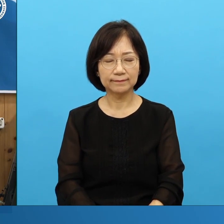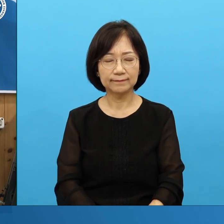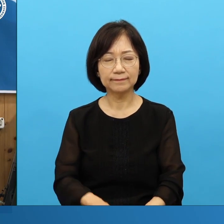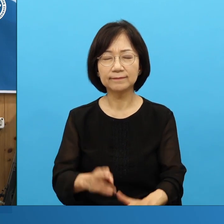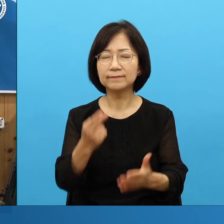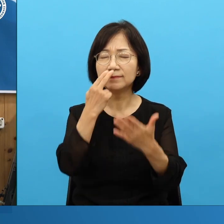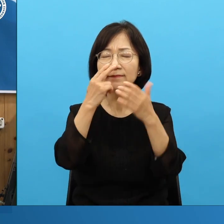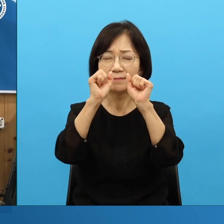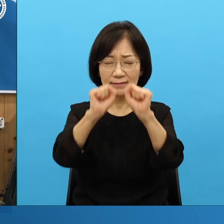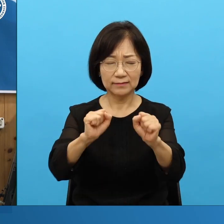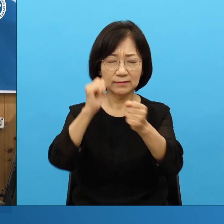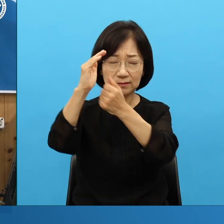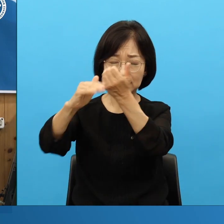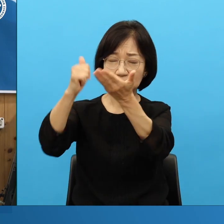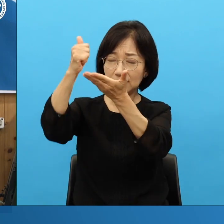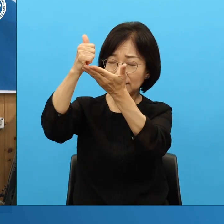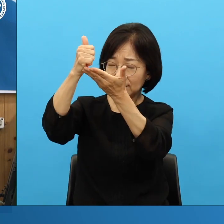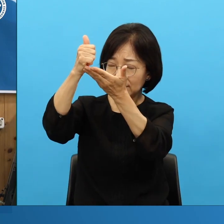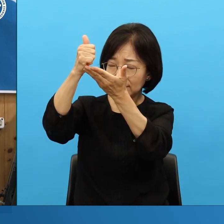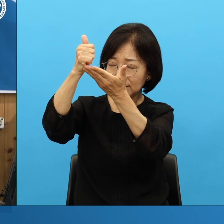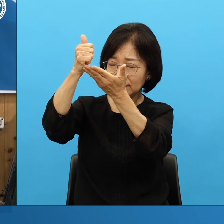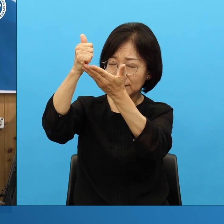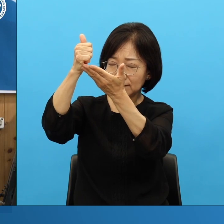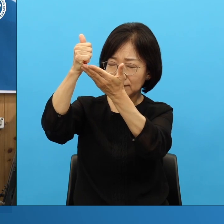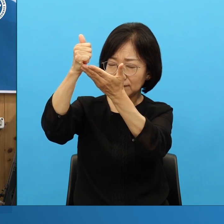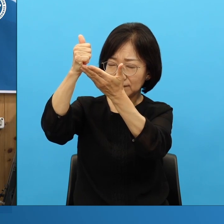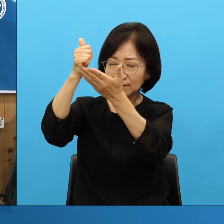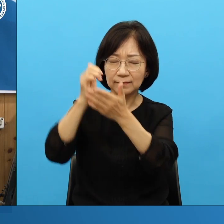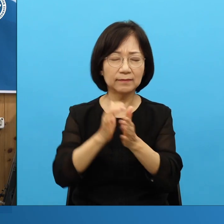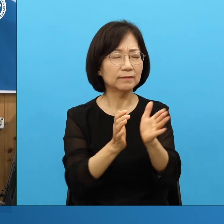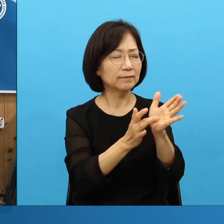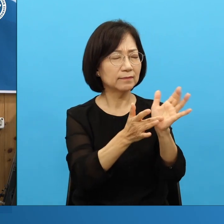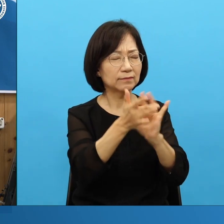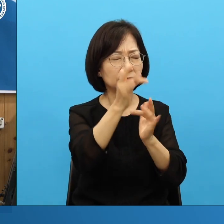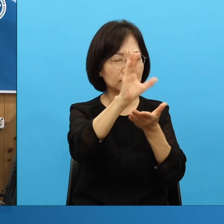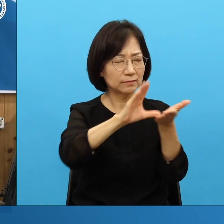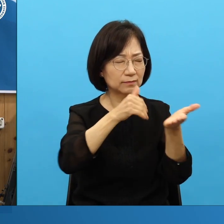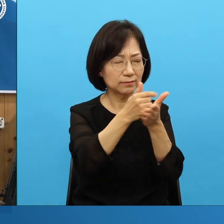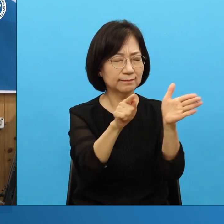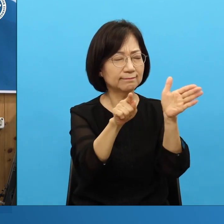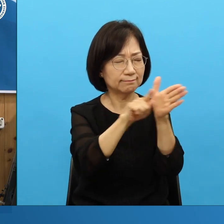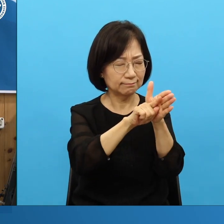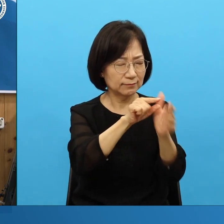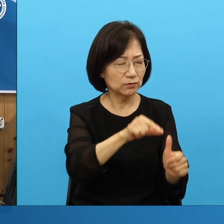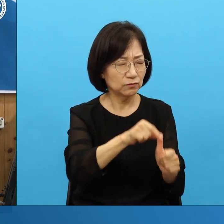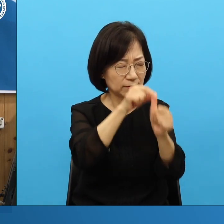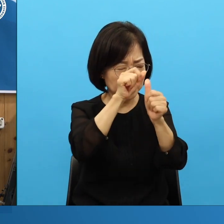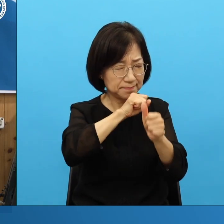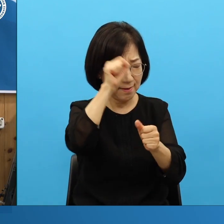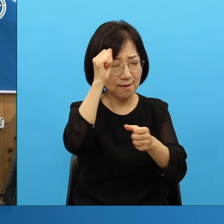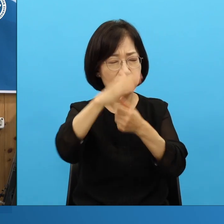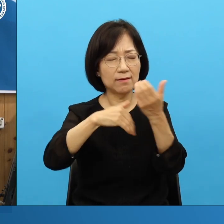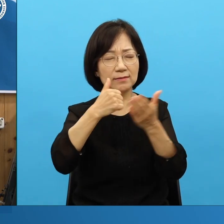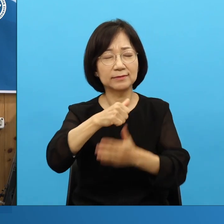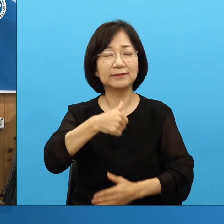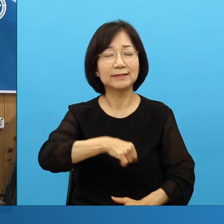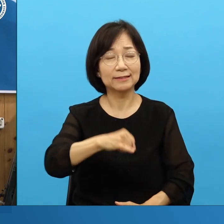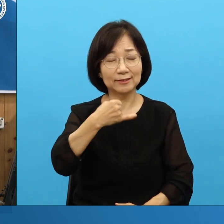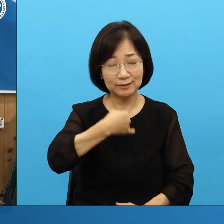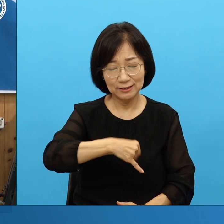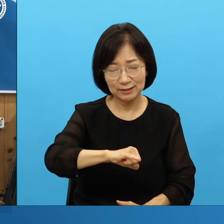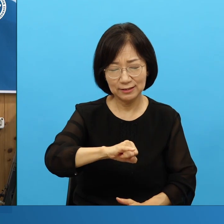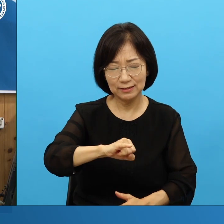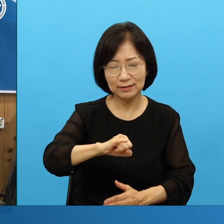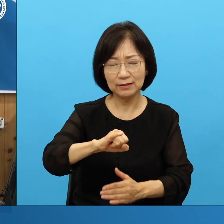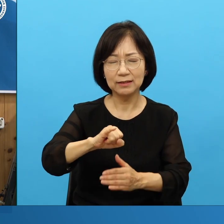살아계신 하나님 앞에 예수 그리스도로 말미암아 구원받은 하나님의 백성들이 참